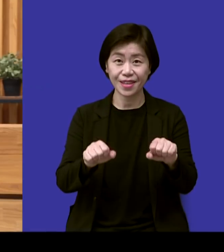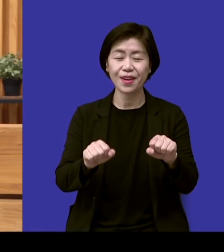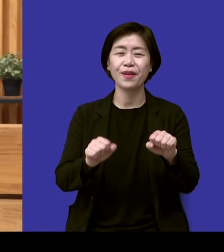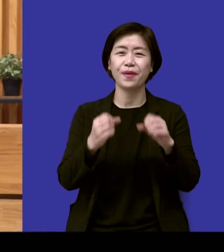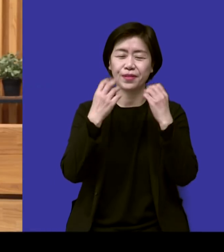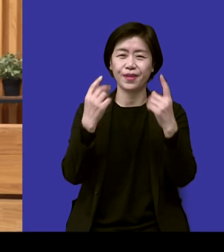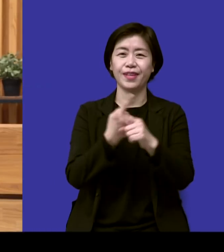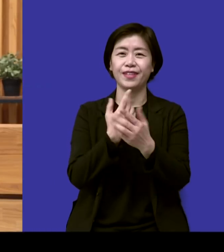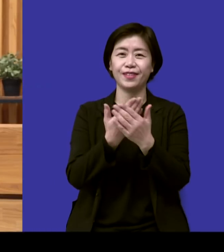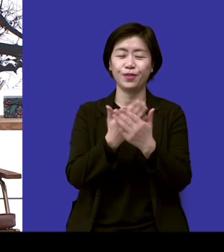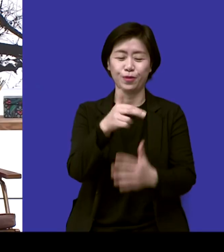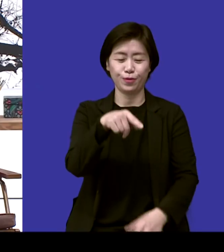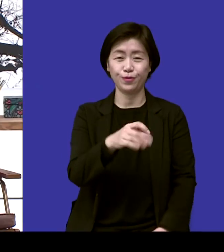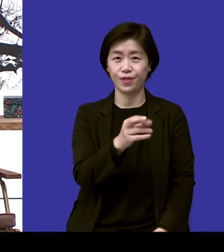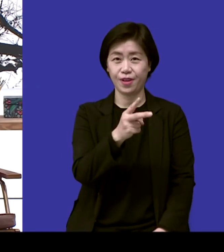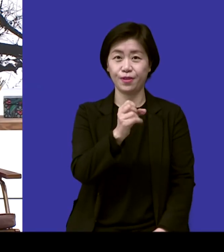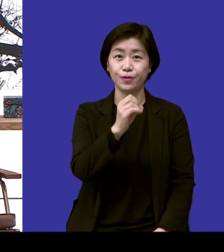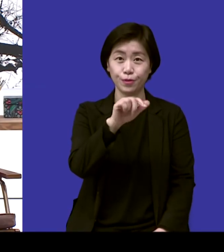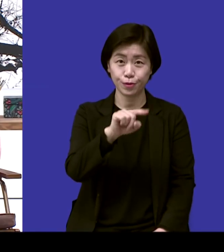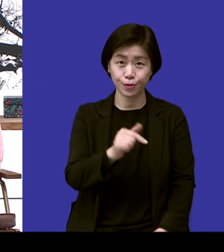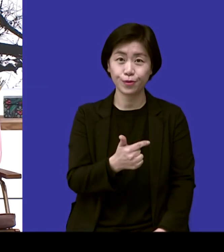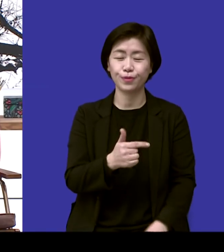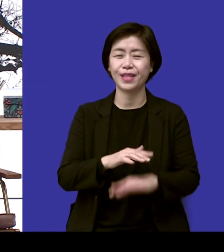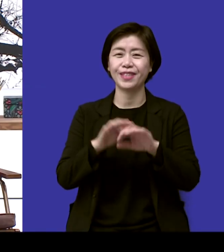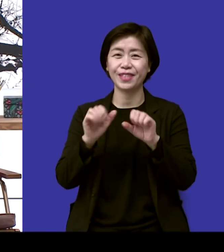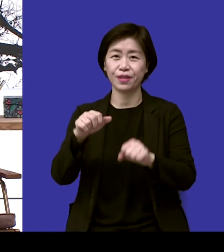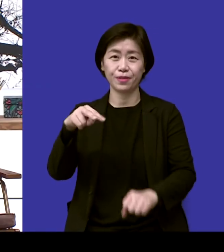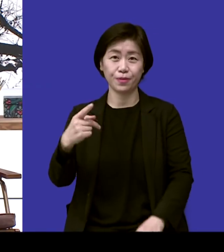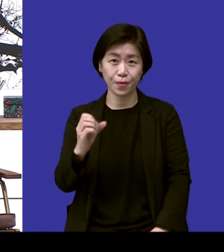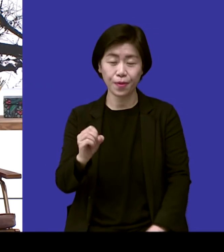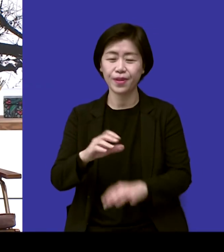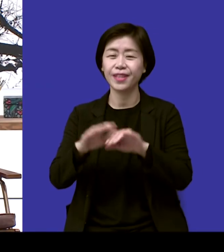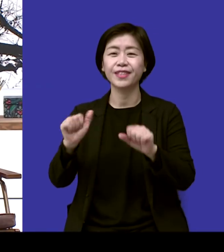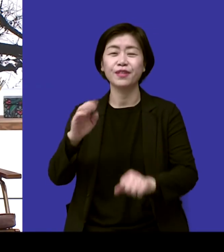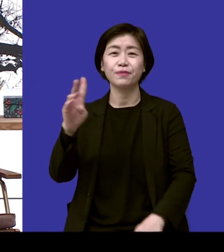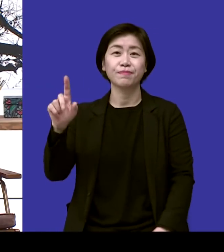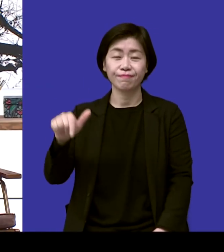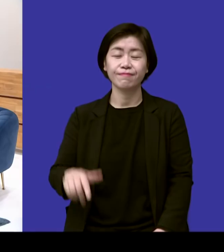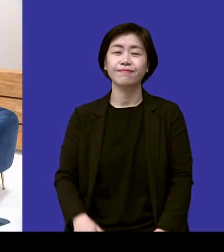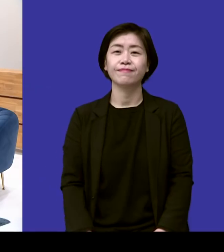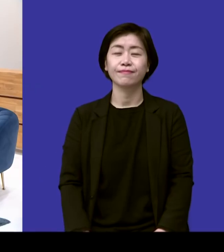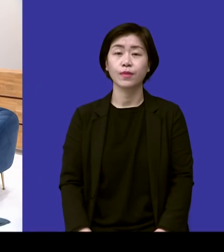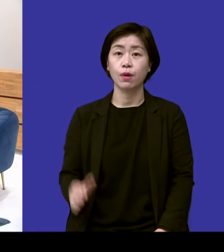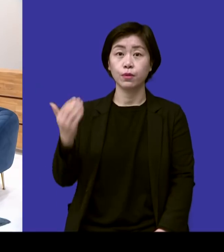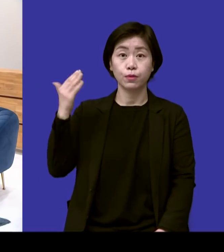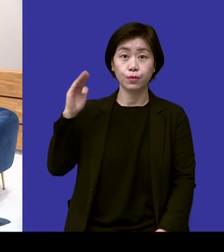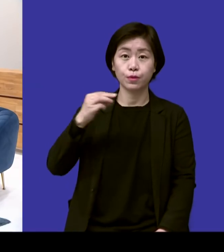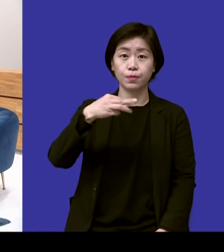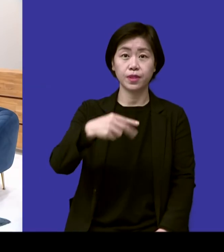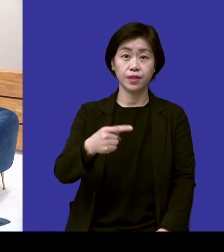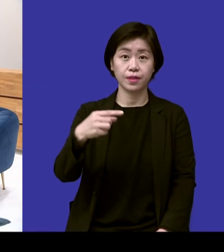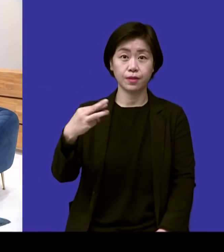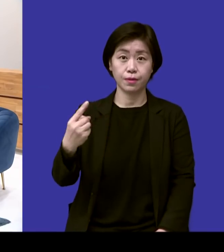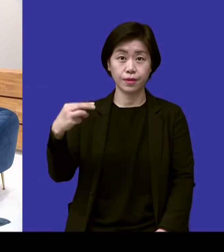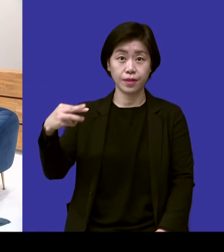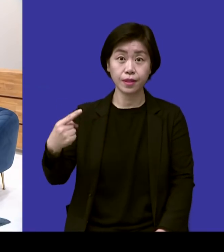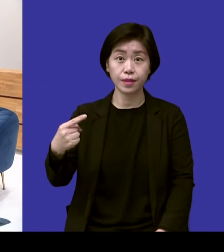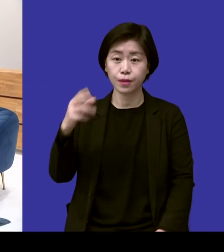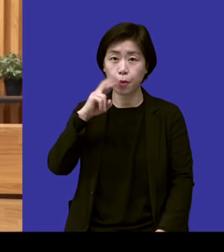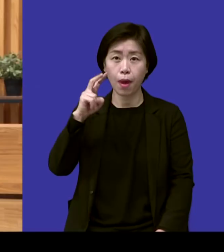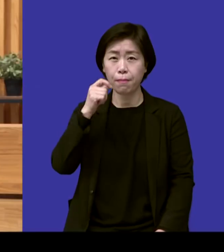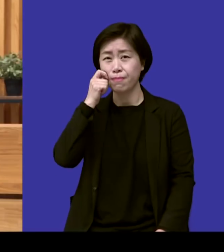안녕하세요. 새롭게 와서서 주용훈입니다. 안녕하세요. 송지은입니다. 안녕하세요. 박여원입니다. 요즘도 여전히 트로트 열풍이 식지 않고